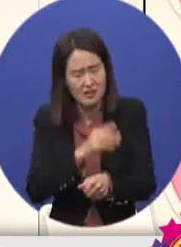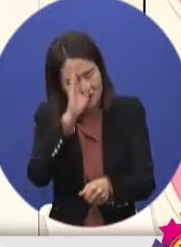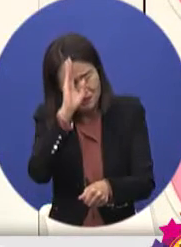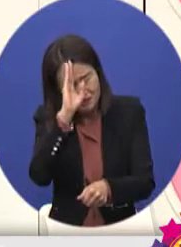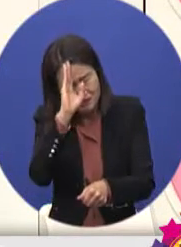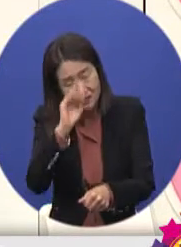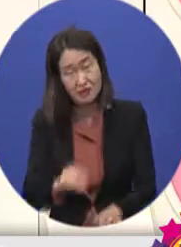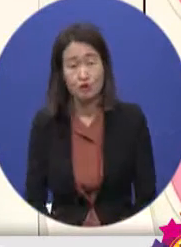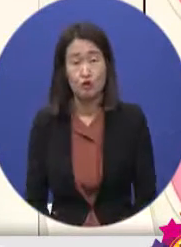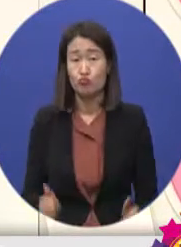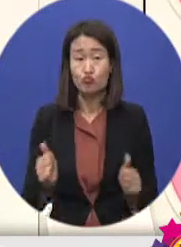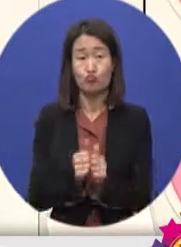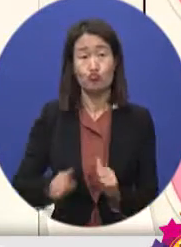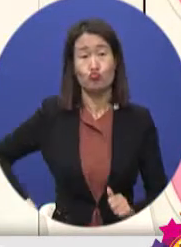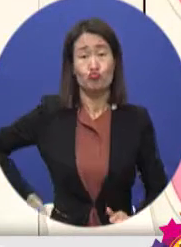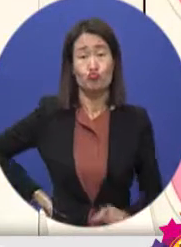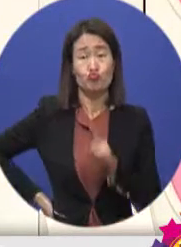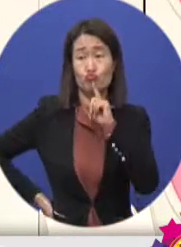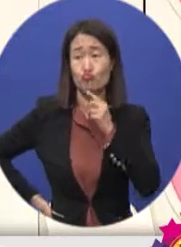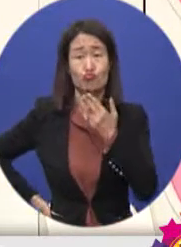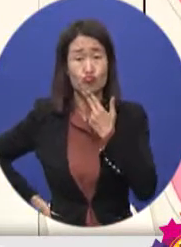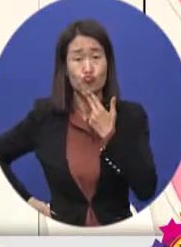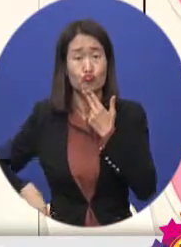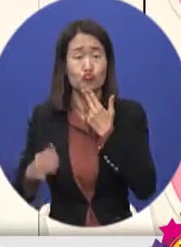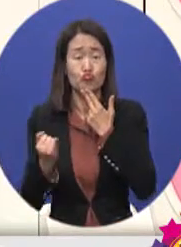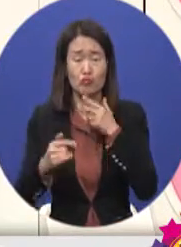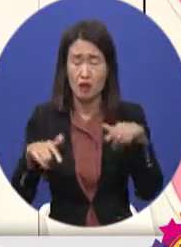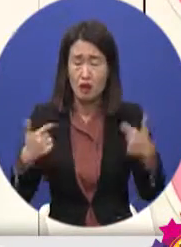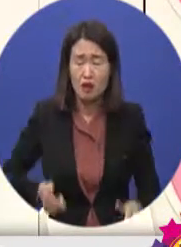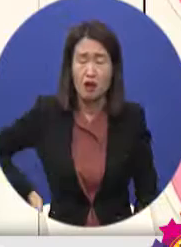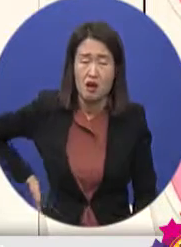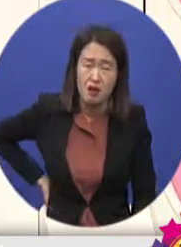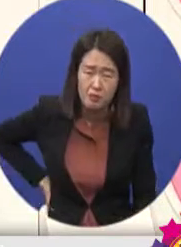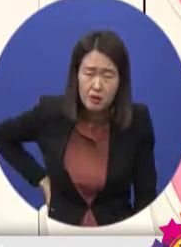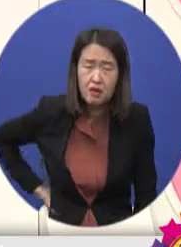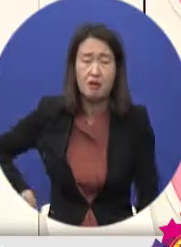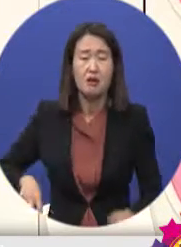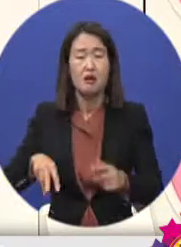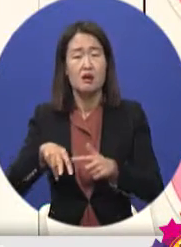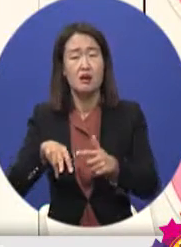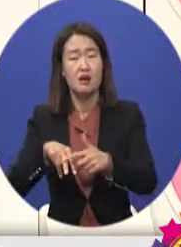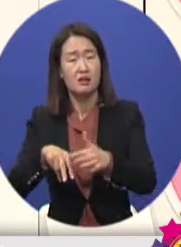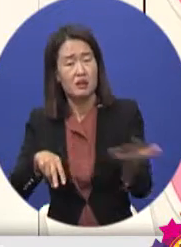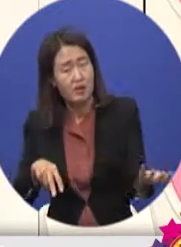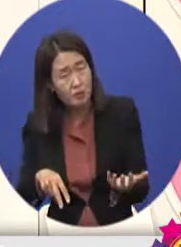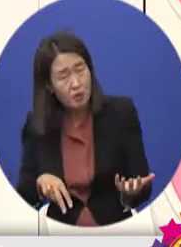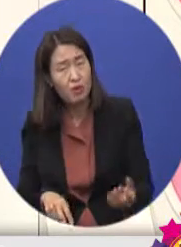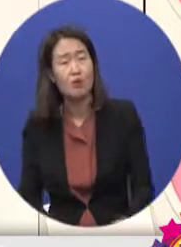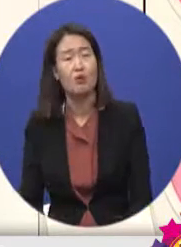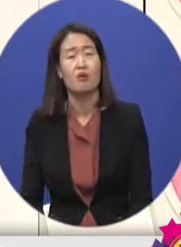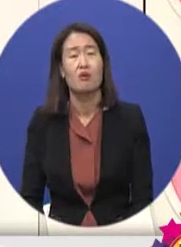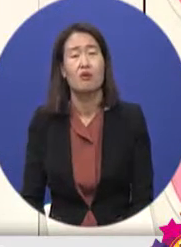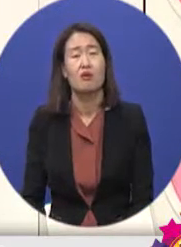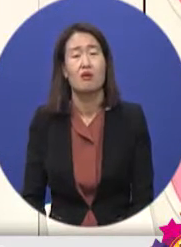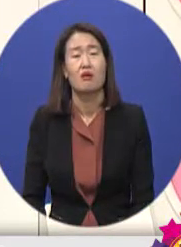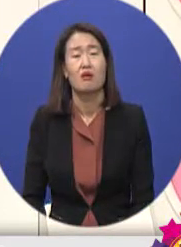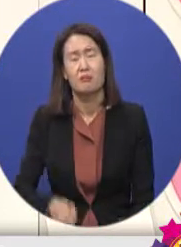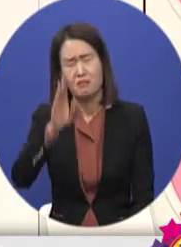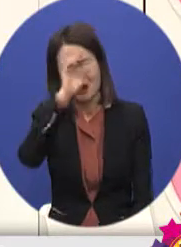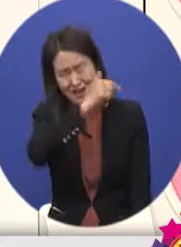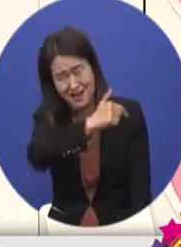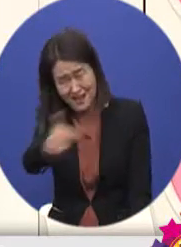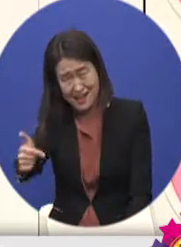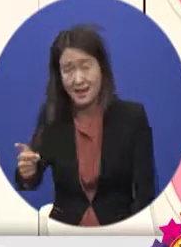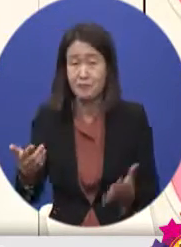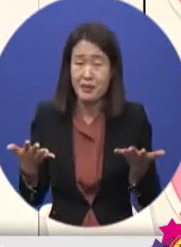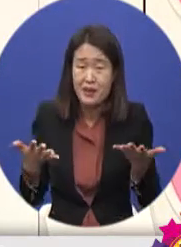네. 남자들은 허리 아프다 소리 잘 아는데 여자분들이 유독 다리 아프고 허리 아프고. 네, 그런 것 네. 같아요. 큰 병 없으시면